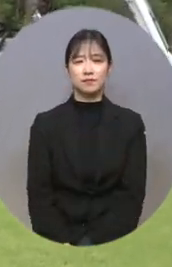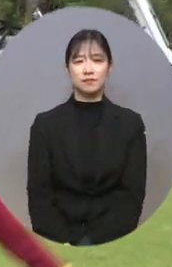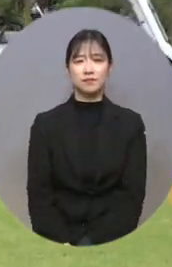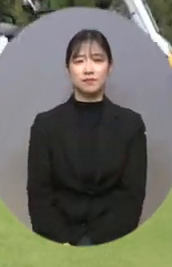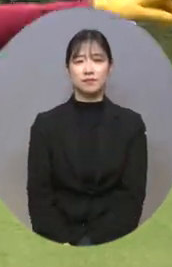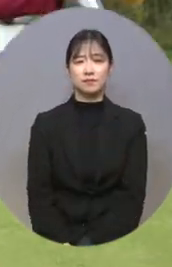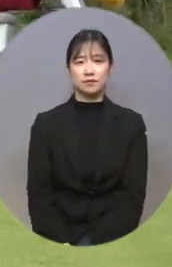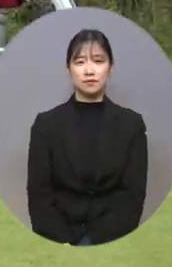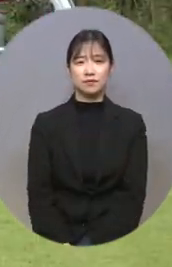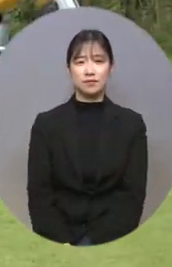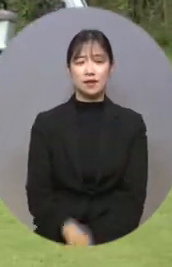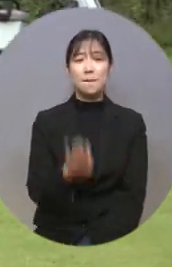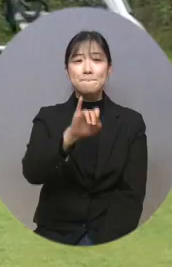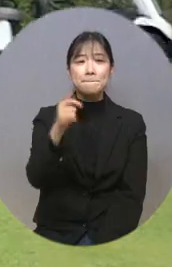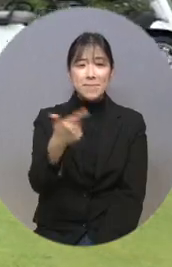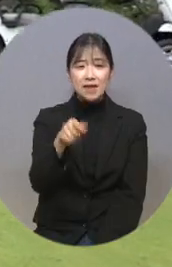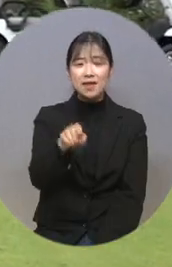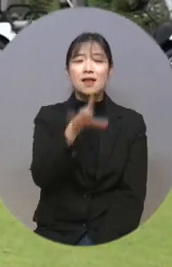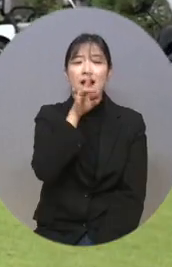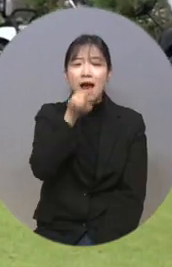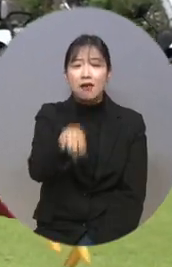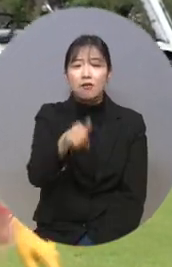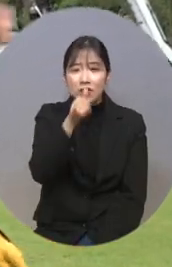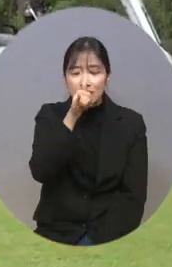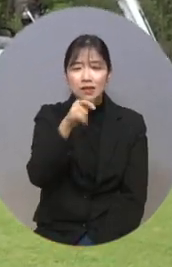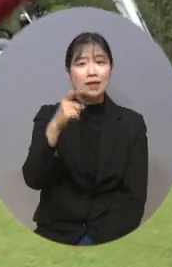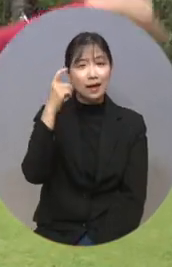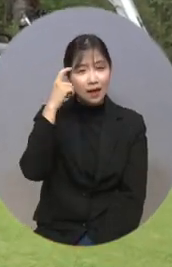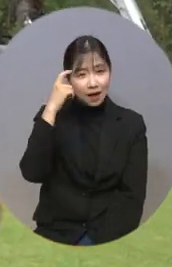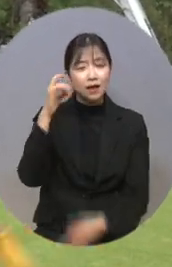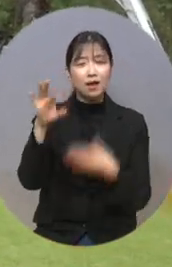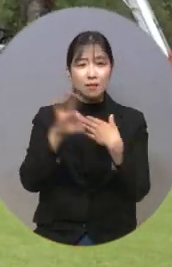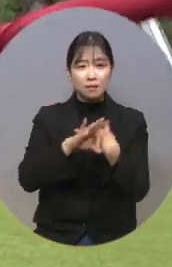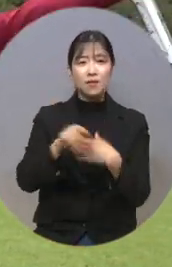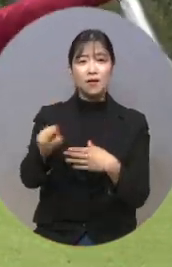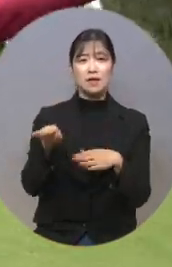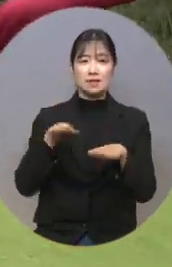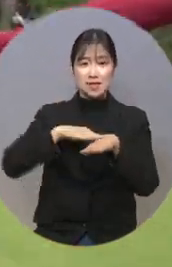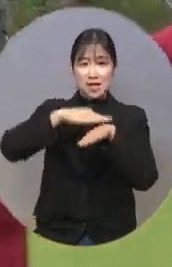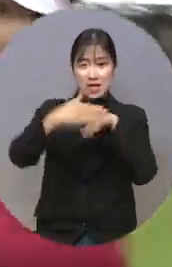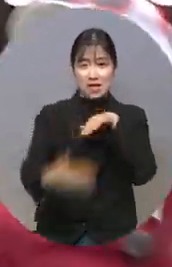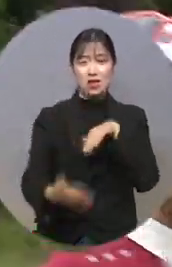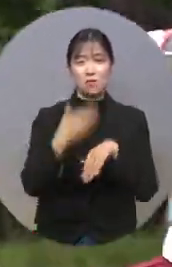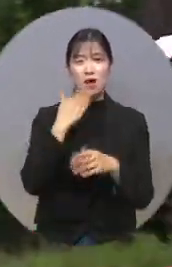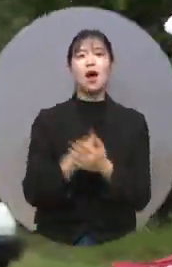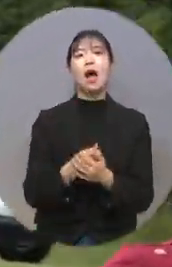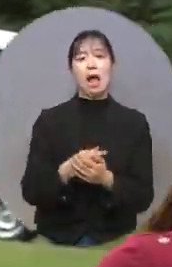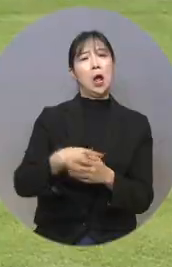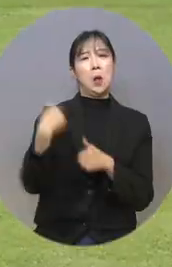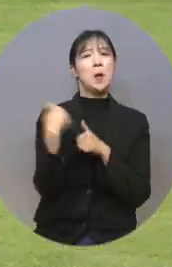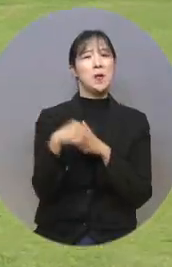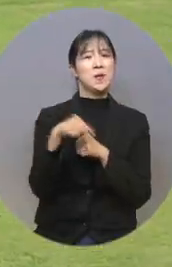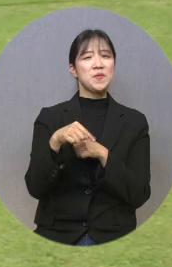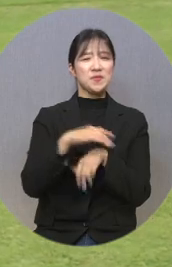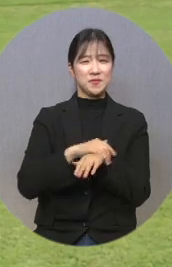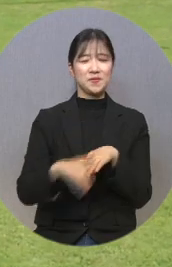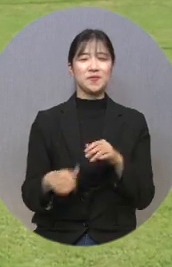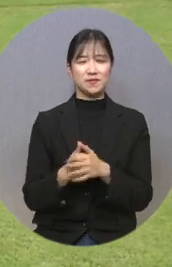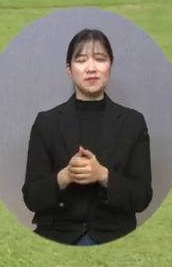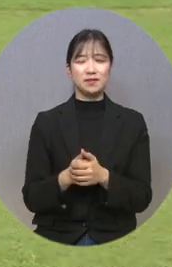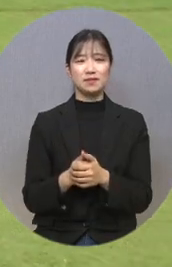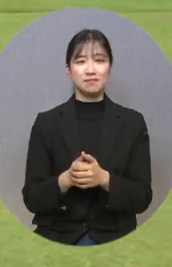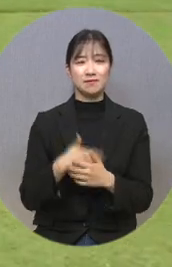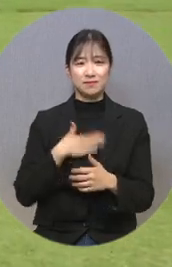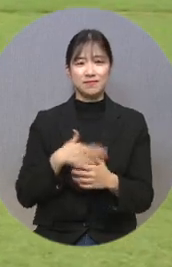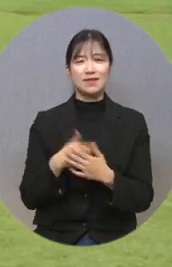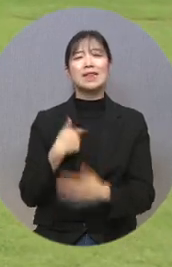가운데. 그냥 핀이 있습니다. 가운데 있다 생각하고 치면은 오케이. 이렇게 또 내려오는 그린이잖아요. 네네. 딱 이런 원포인트 좀 해주세요. 원포인트. 아니, 그냥 혹시 그냥 팁.